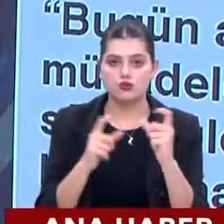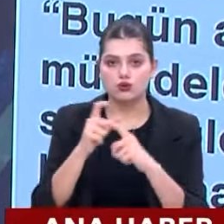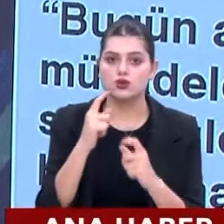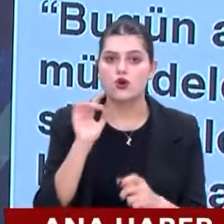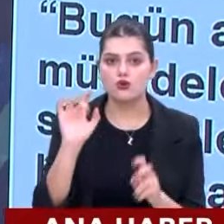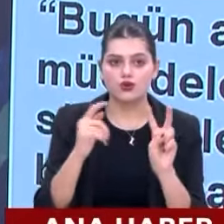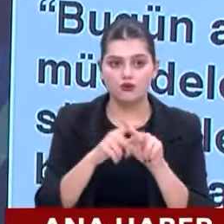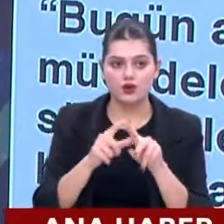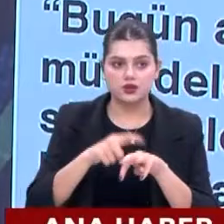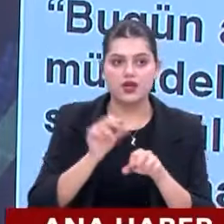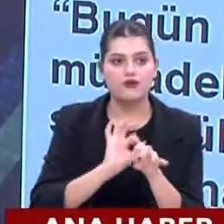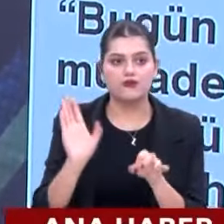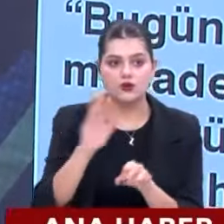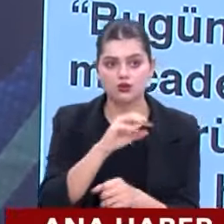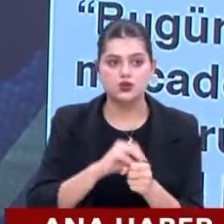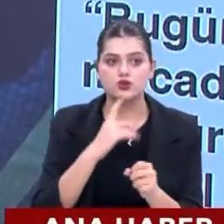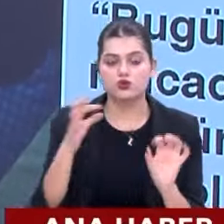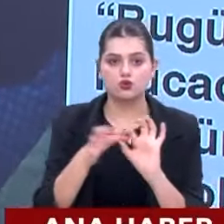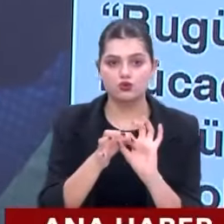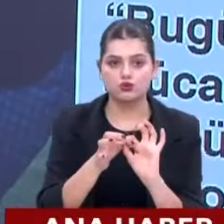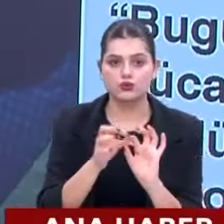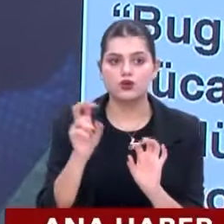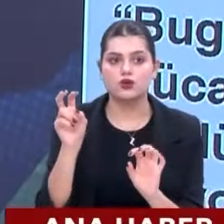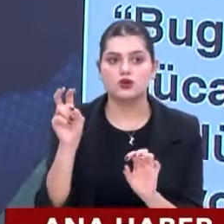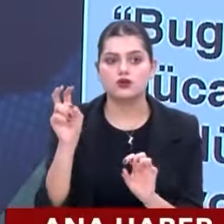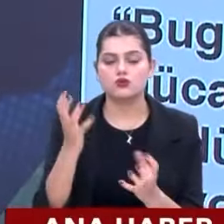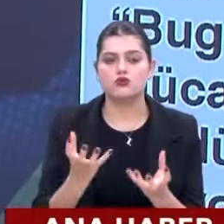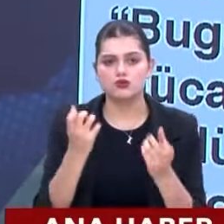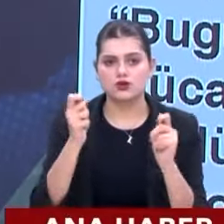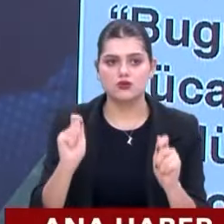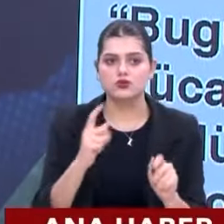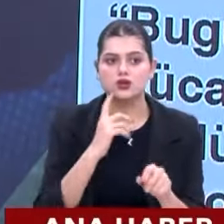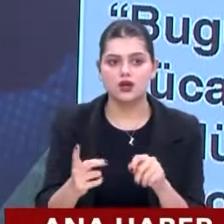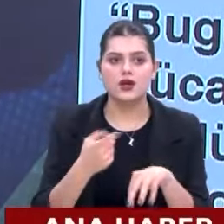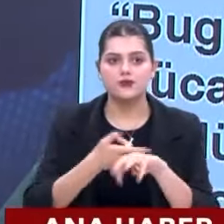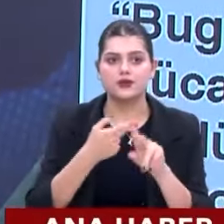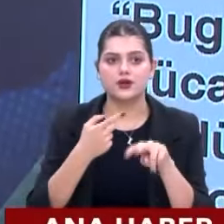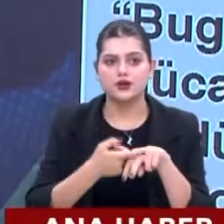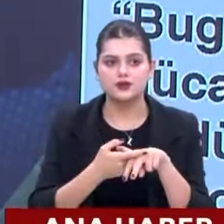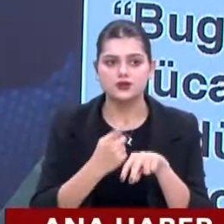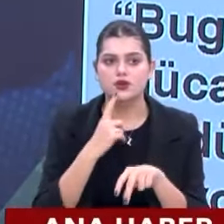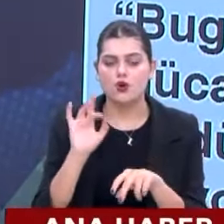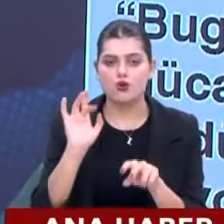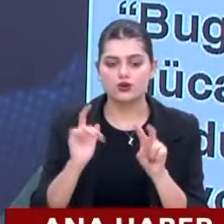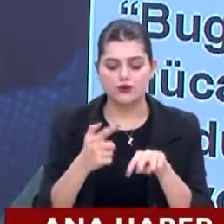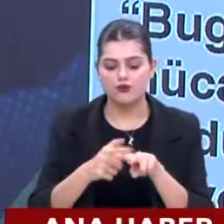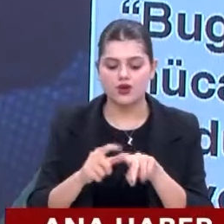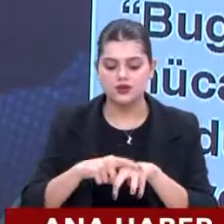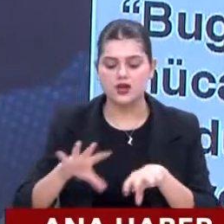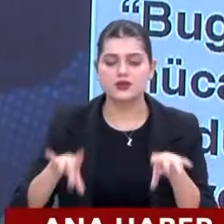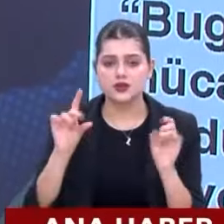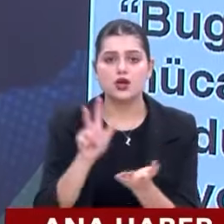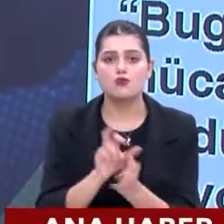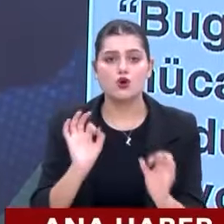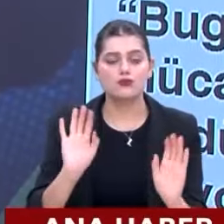orta vadeli programda enflasyon hedefleriyle uyumlu kur tahminleri yapılmış diyor. Emre Alkın diyor ki orta vadeli plan hazırlamak önemlidir, kabul ediyorum,